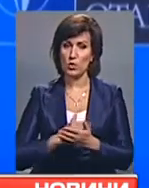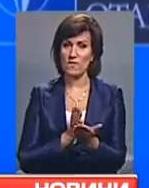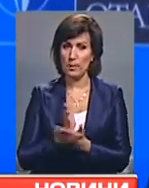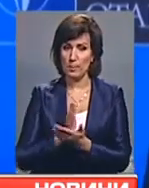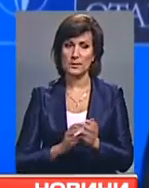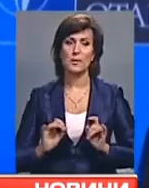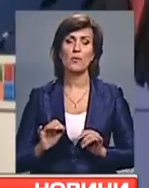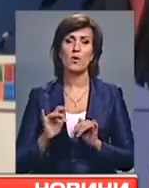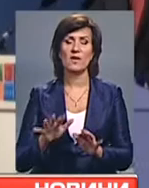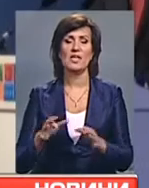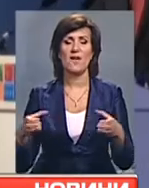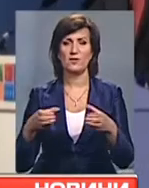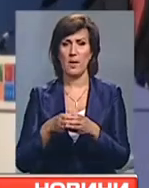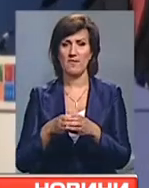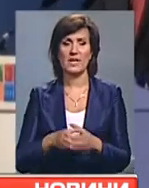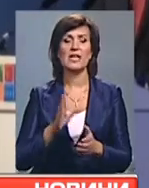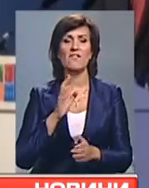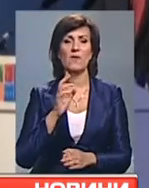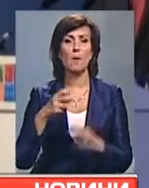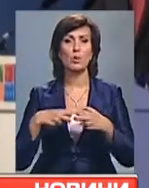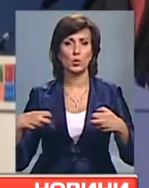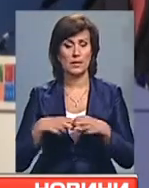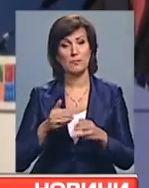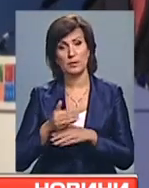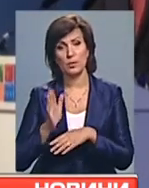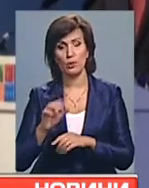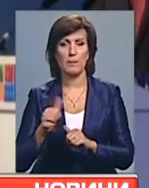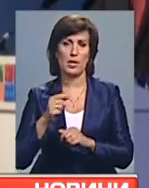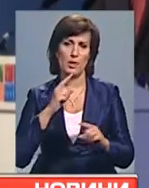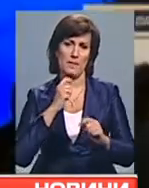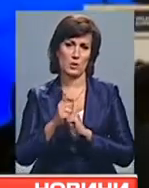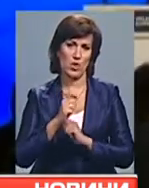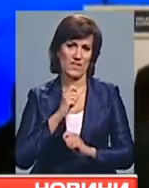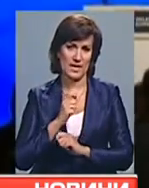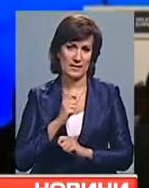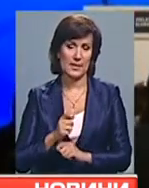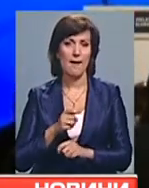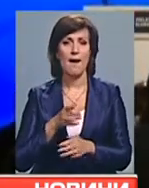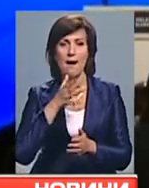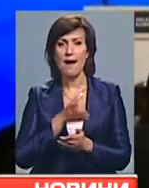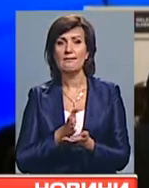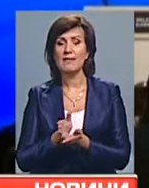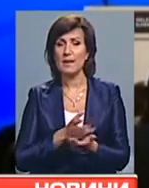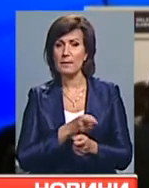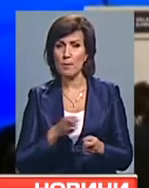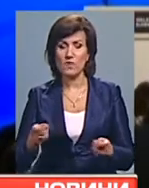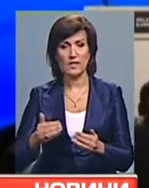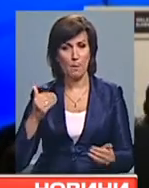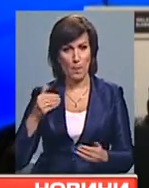посаді він проведе у штаб-квартирі в Брюсселі. Пізніше відбудеться перша прес-конференція генсека. Термін повноважень його